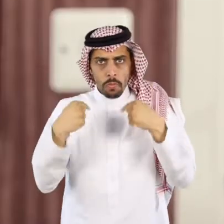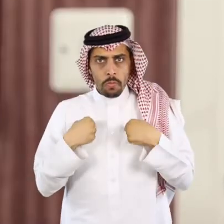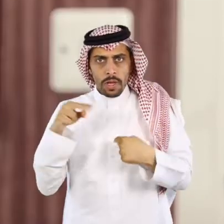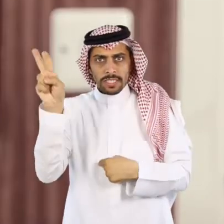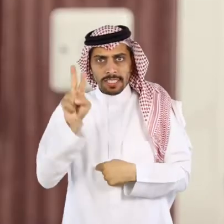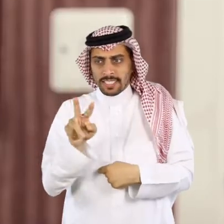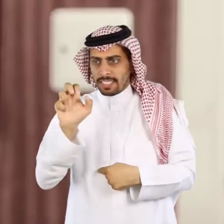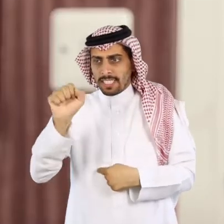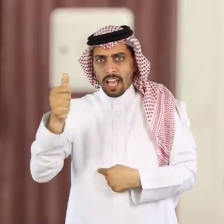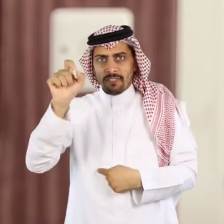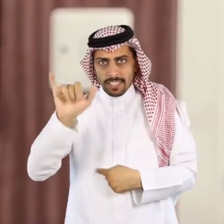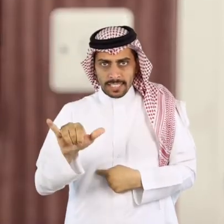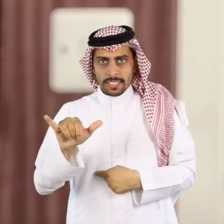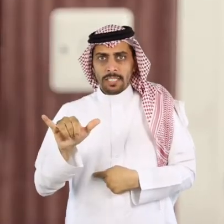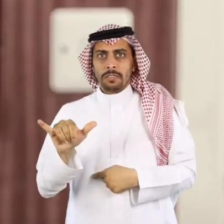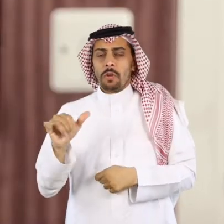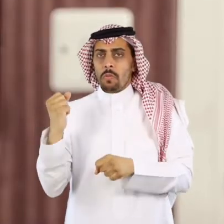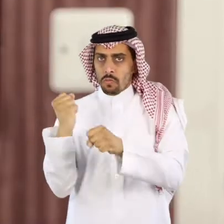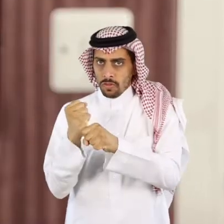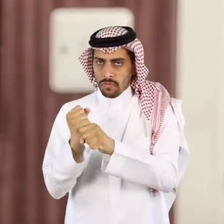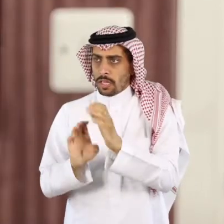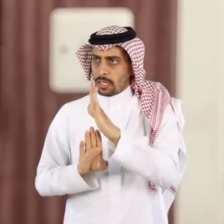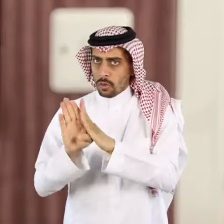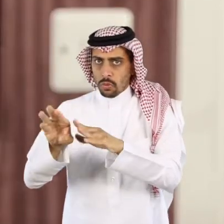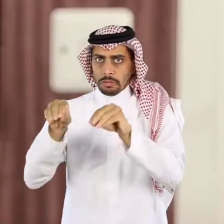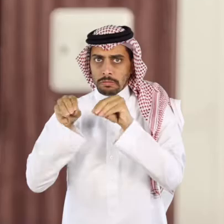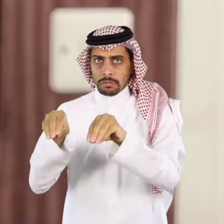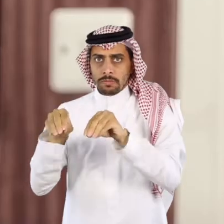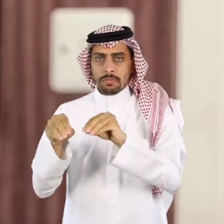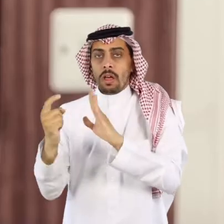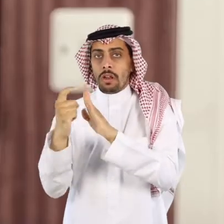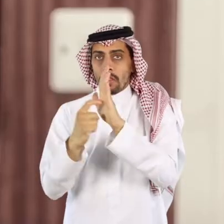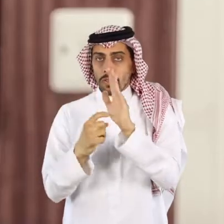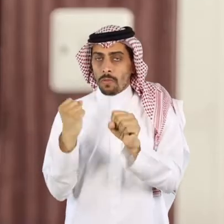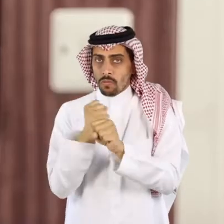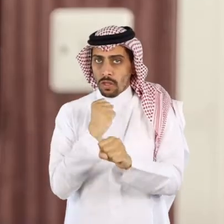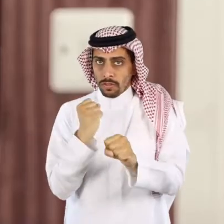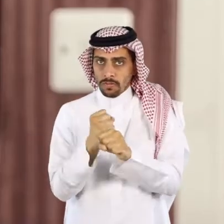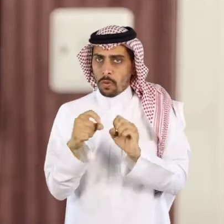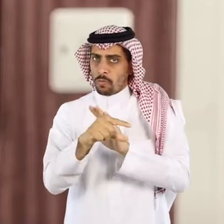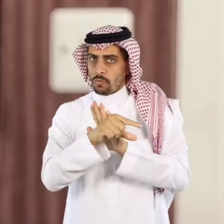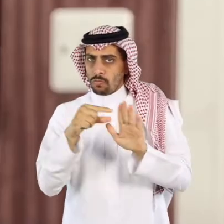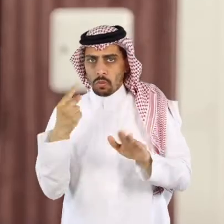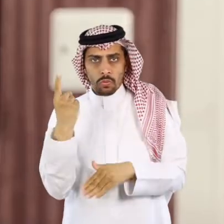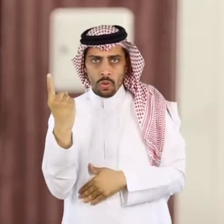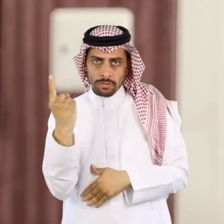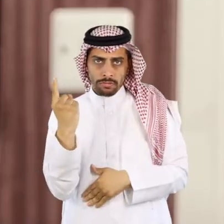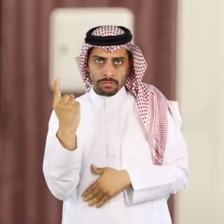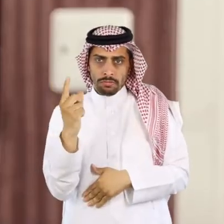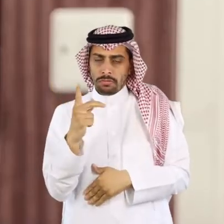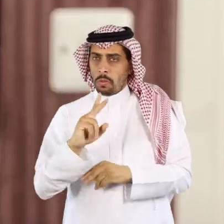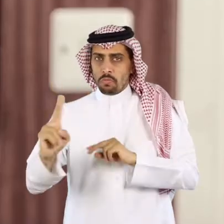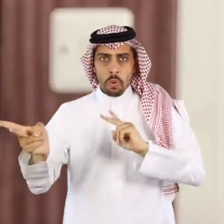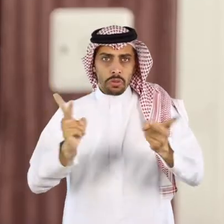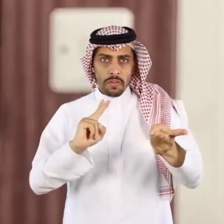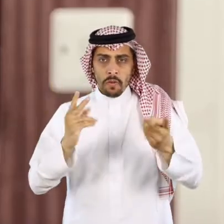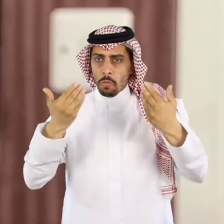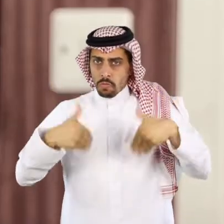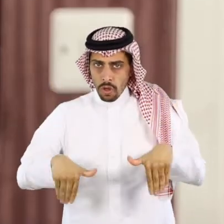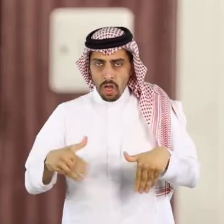الرائدة تطوير الموظفين والمنظومة. ننظر للموظفين من موضوع واحد شمولي بغض النظر عن